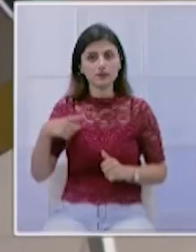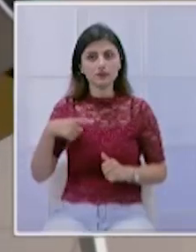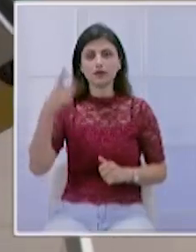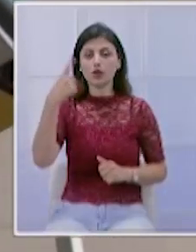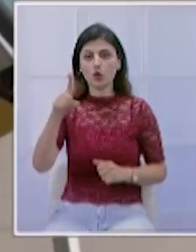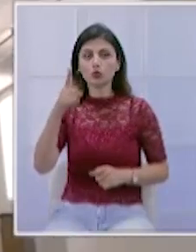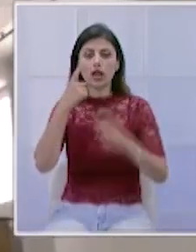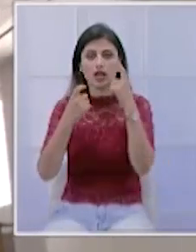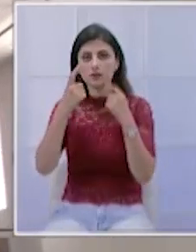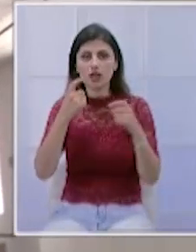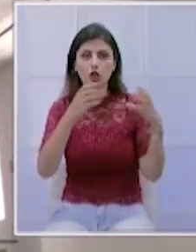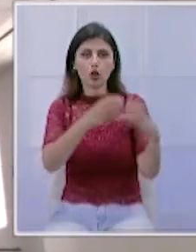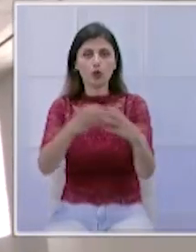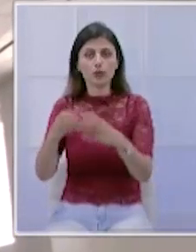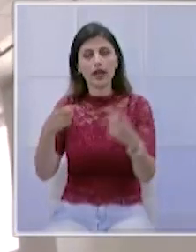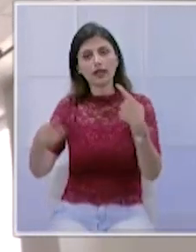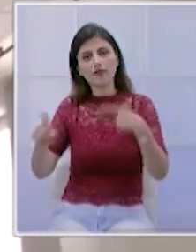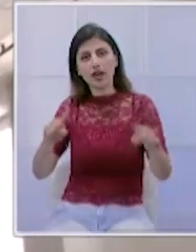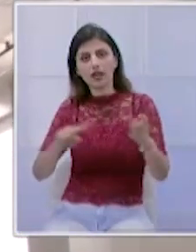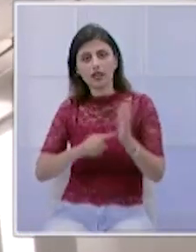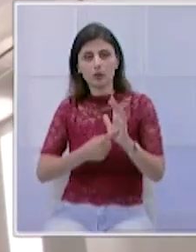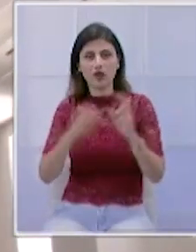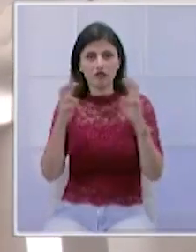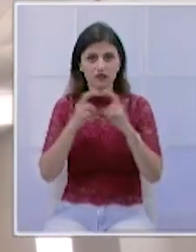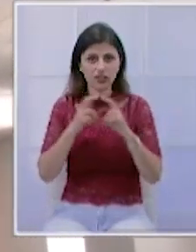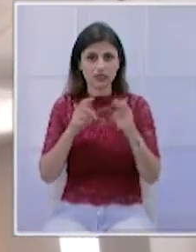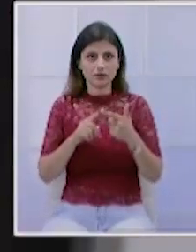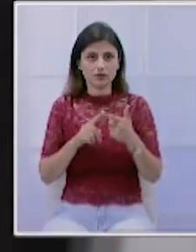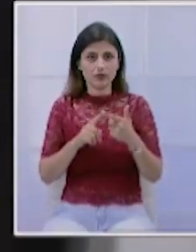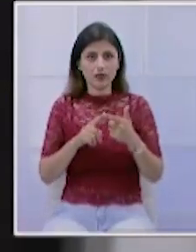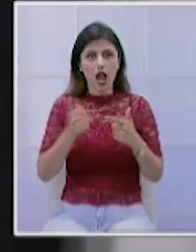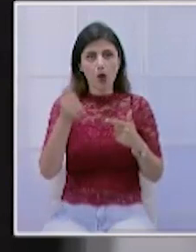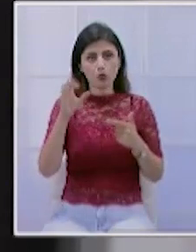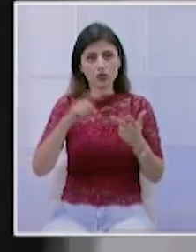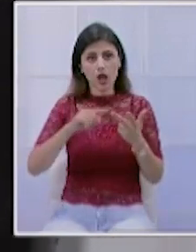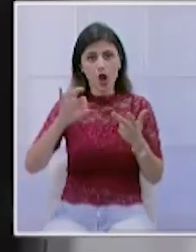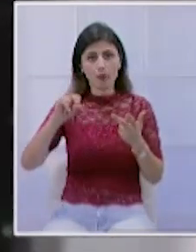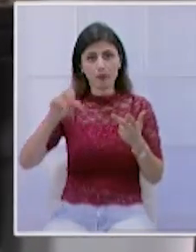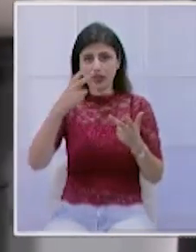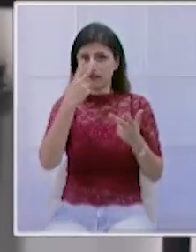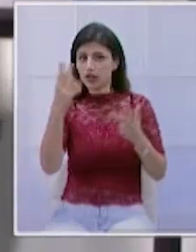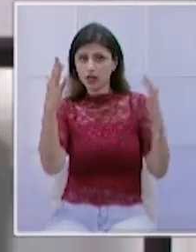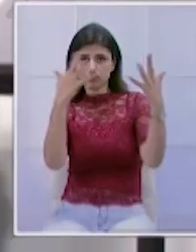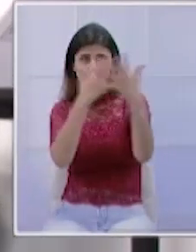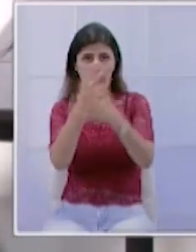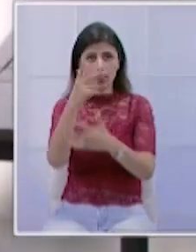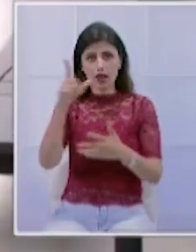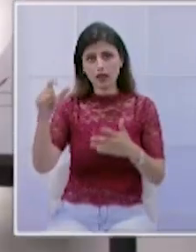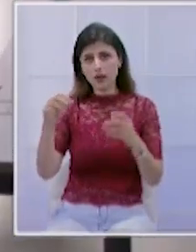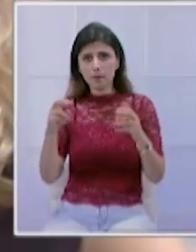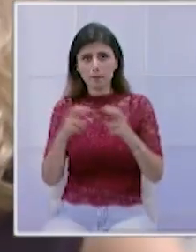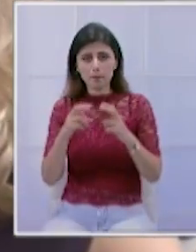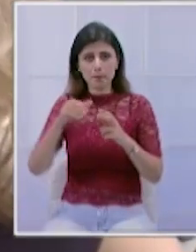ale fizicii: acustică, optică, iluzii optice, mecanică, magnetism, electricitate. Și